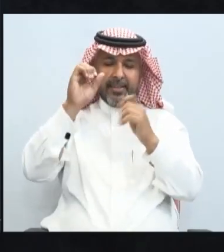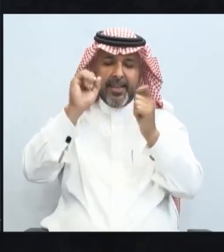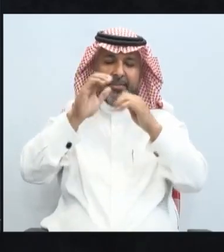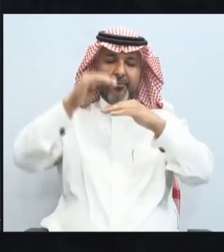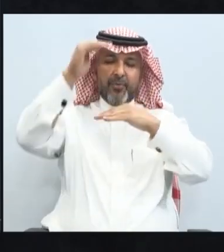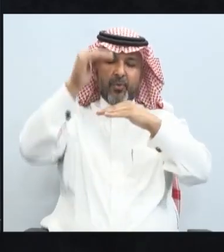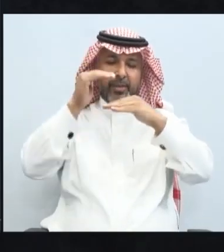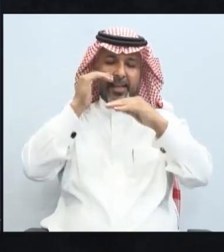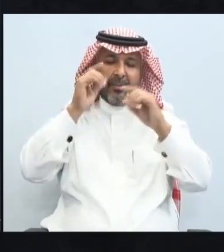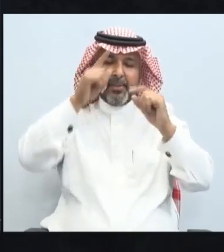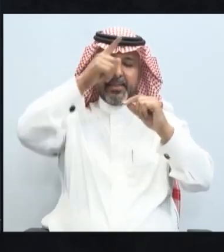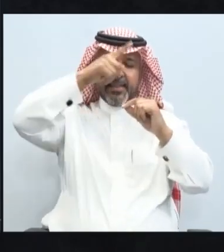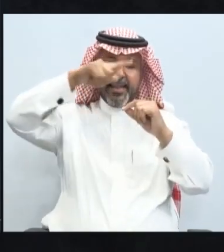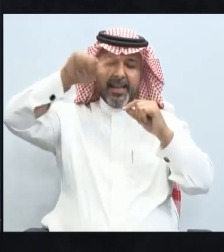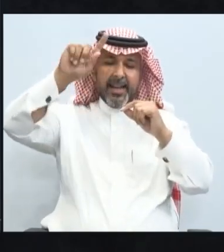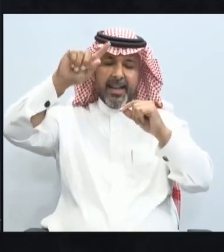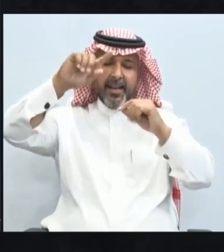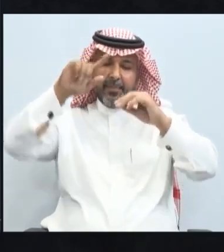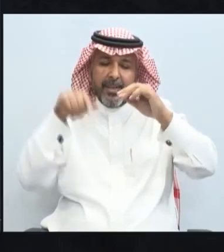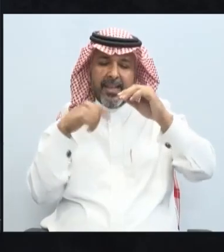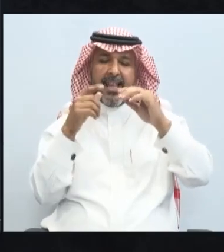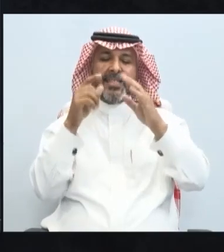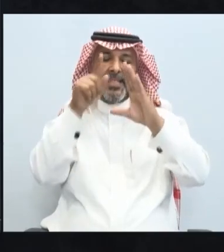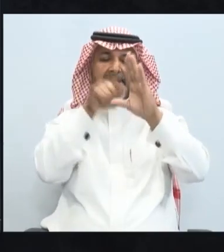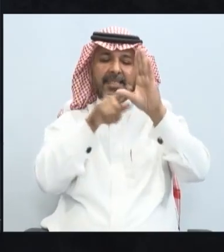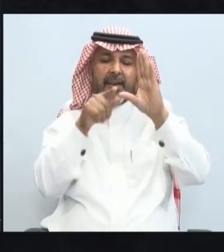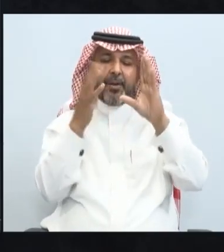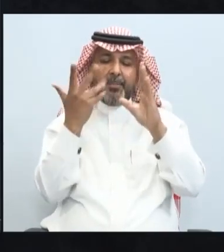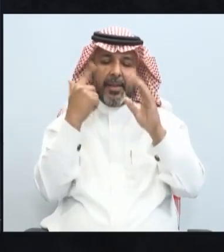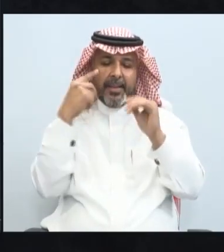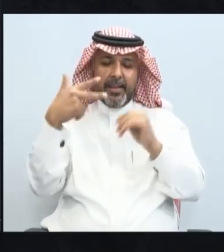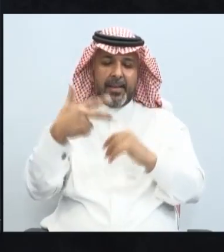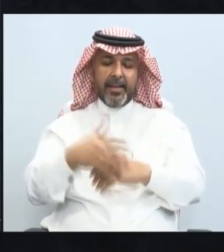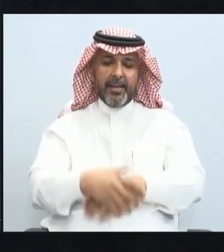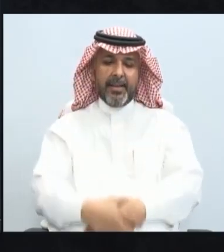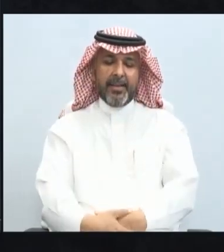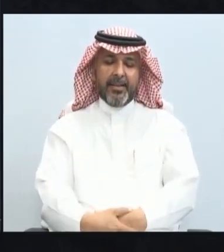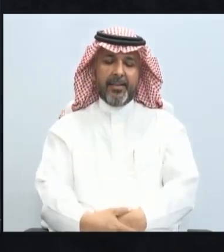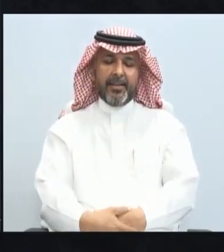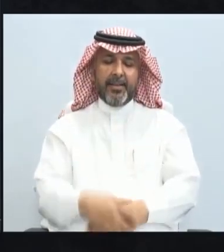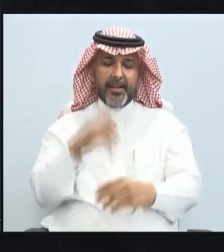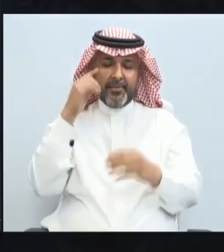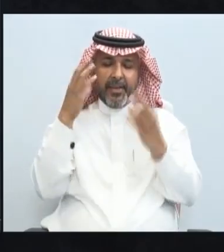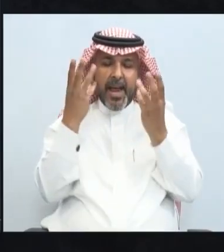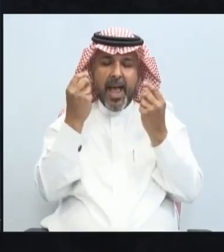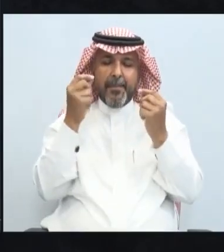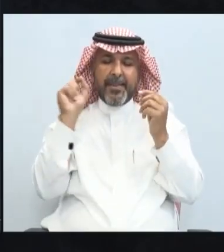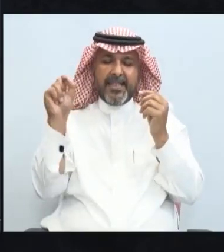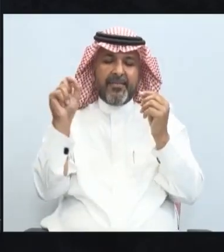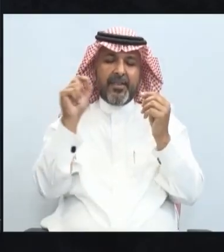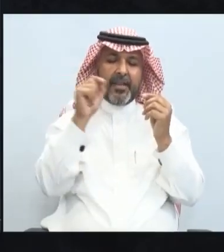هو زوايا محور واي اما الكوتان فهي غير معرفه عند زوايا محور اكس اللي هم الصفر وال